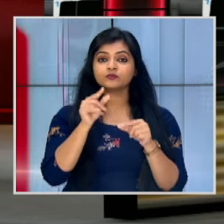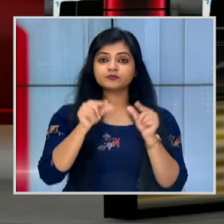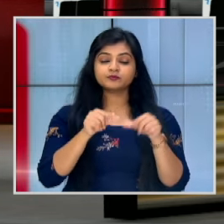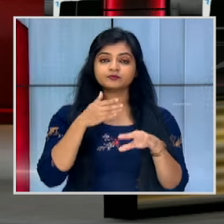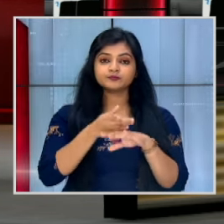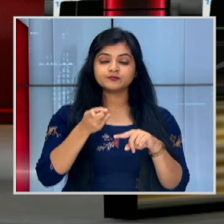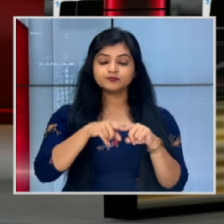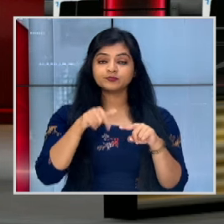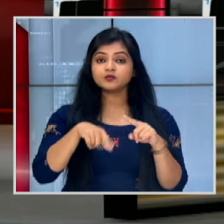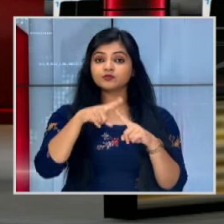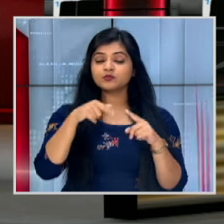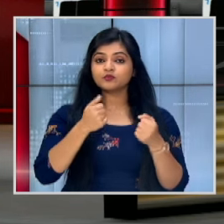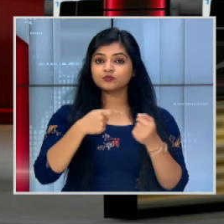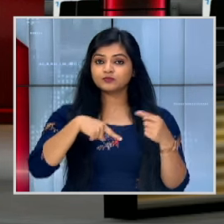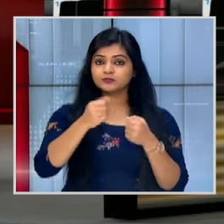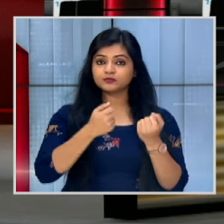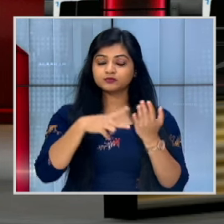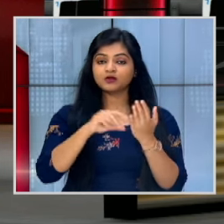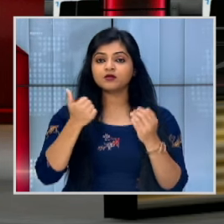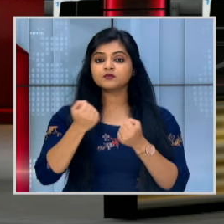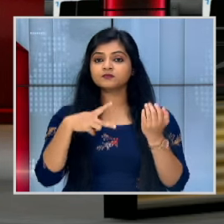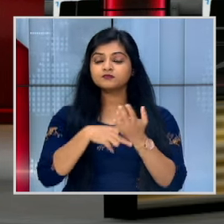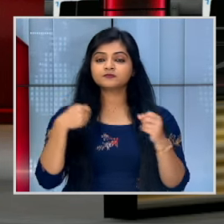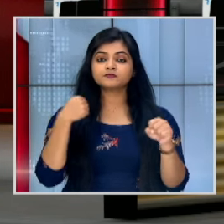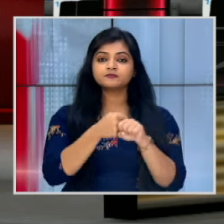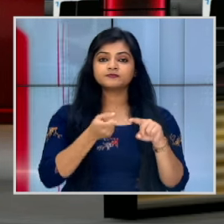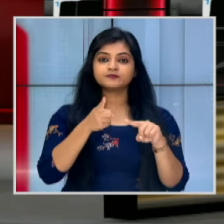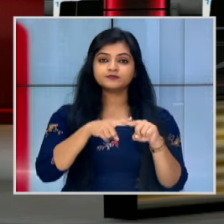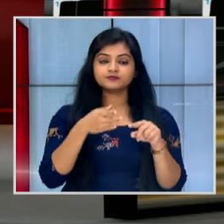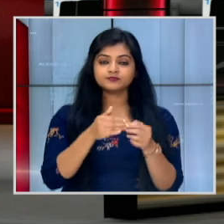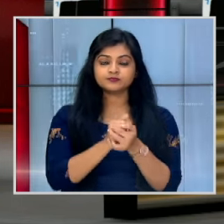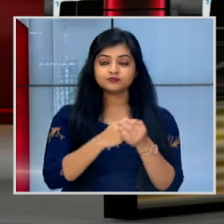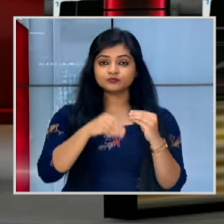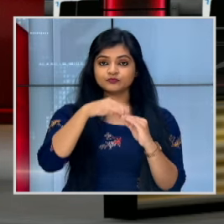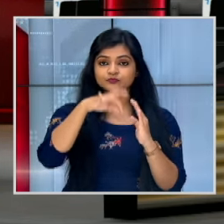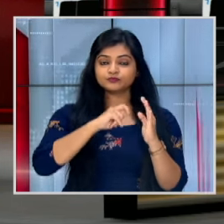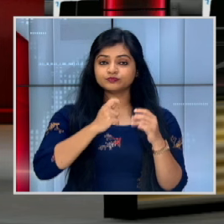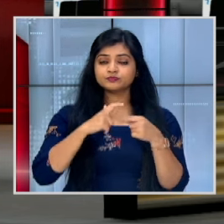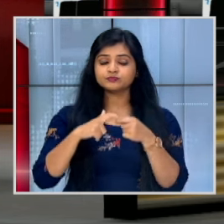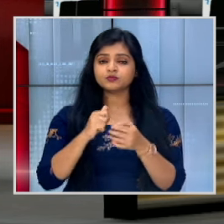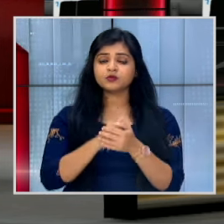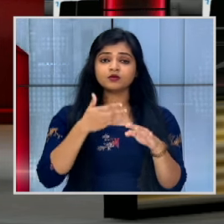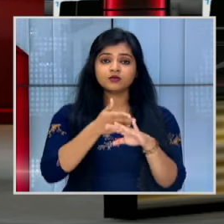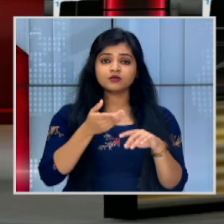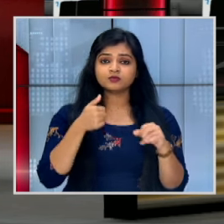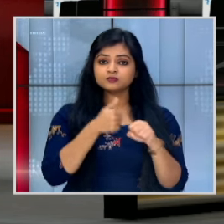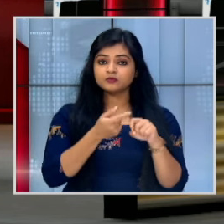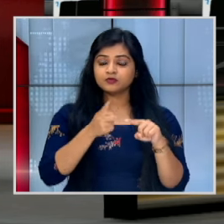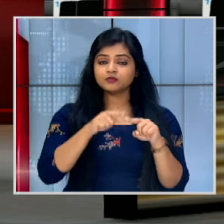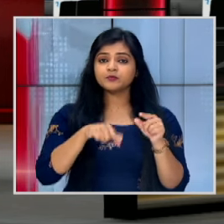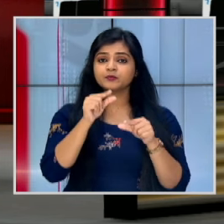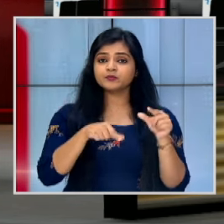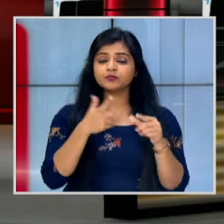ബസ്സിന് പുറകിൽ മറ്റൊരു ബസ് ഇടിക്കുകയായിരുന്നു. സൂരജ് ചേരുന്നു വിശദാംശങ്ങളുമായി. സൂരജ്, ഈ പരിക്കേറ്റവരുടെ ആരോഗ്യനില എങ്ങനെ? ഈ അപകടത്തിന്റെ സാഹചര്യം